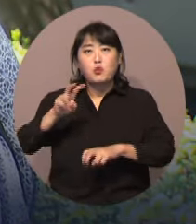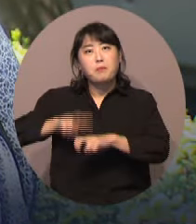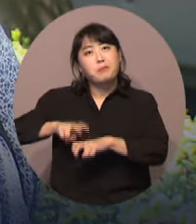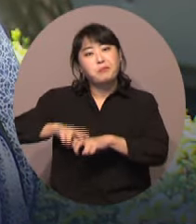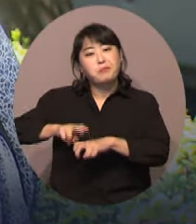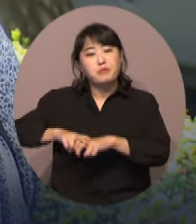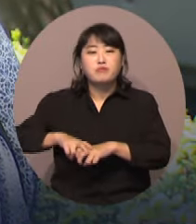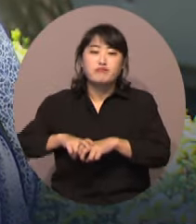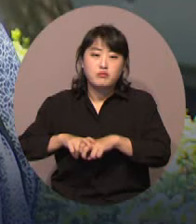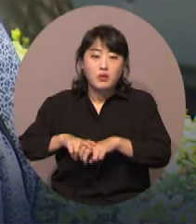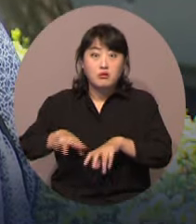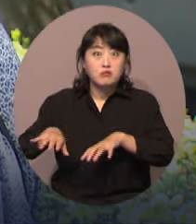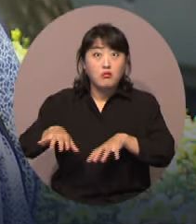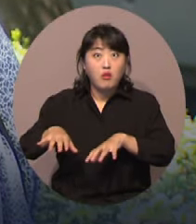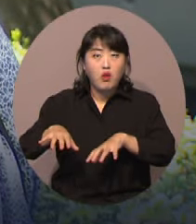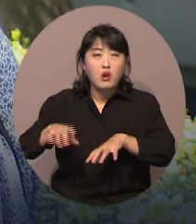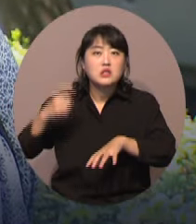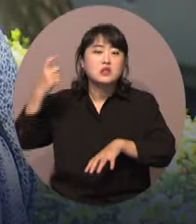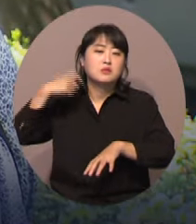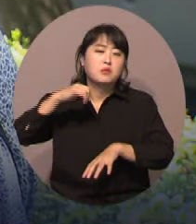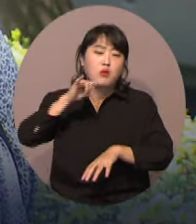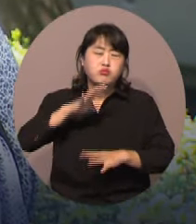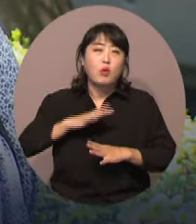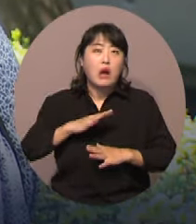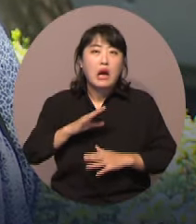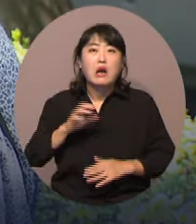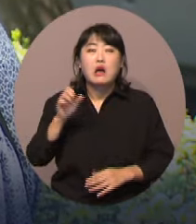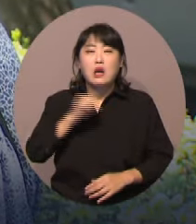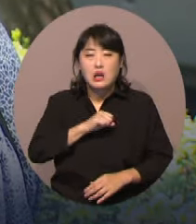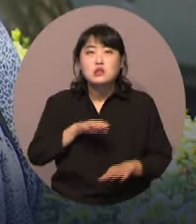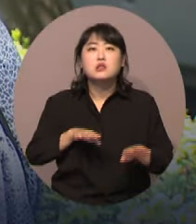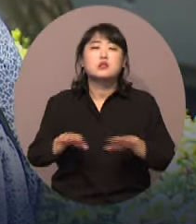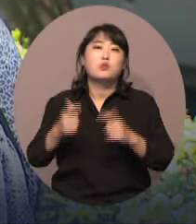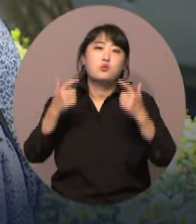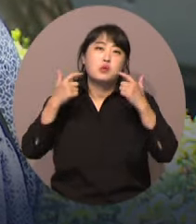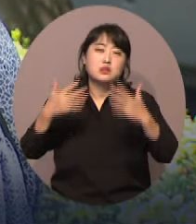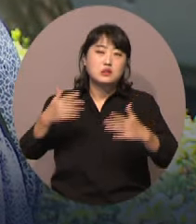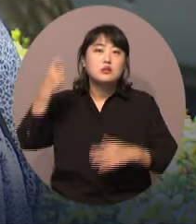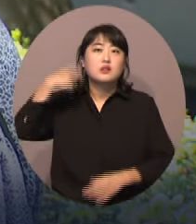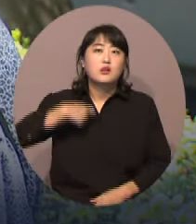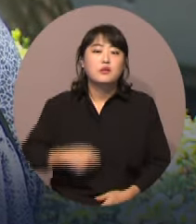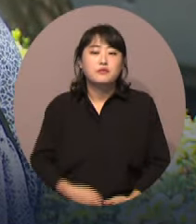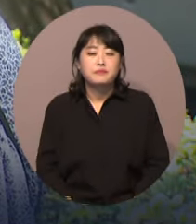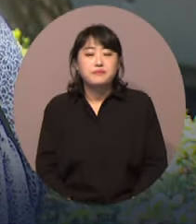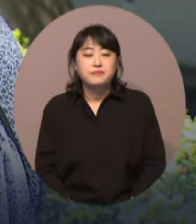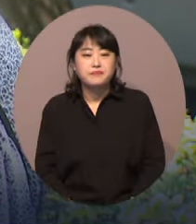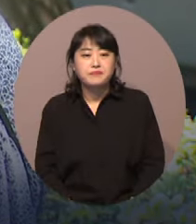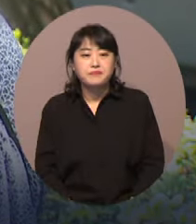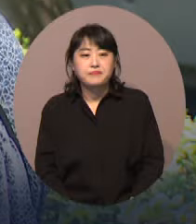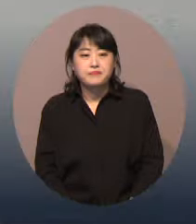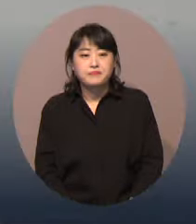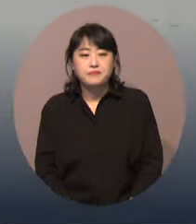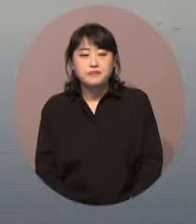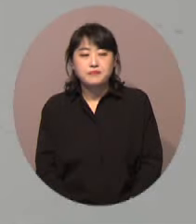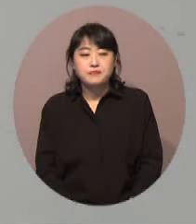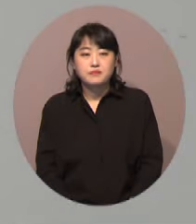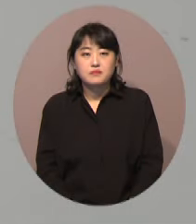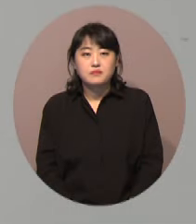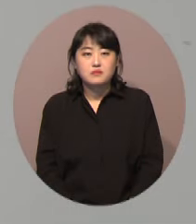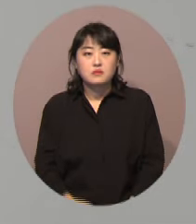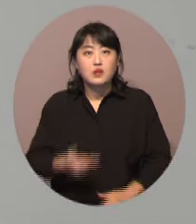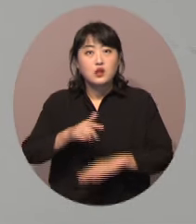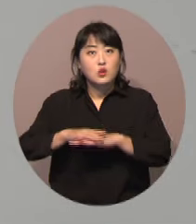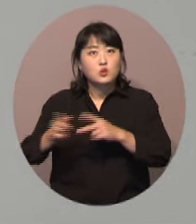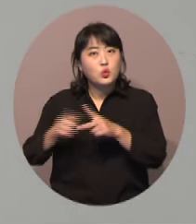게 느꼈어요. 조금 무섭기는 했어요. 그게 지진이었구나, 확실히 내가 느꼈구나 이렇게. 대전의